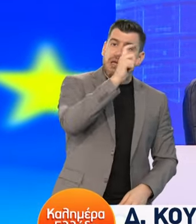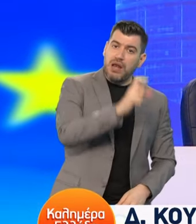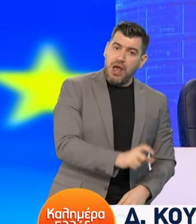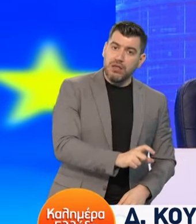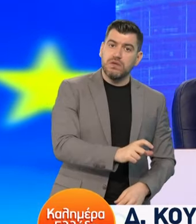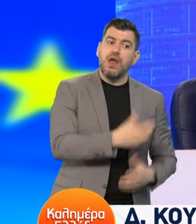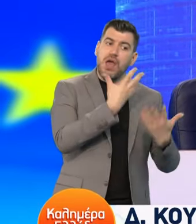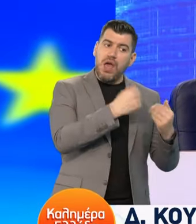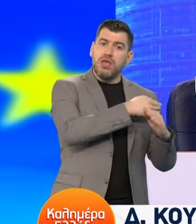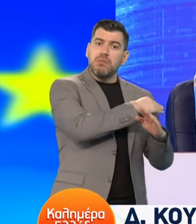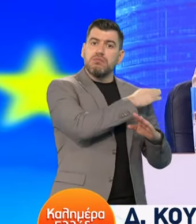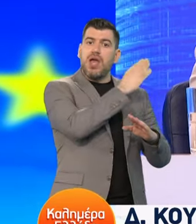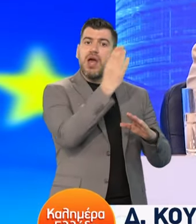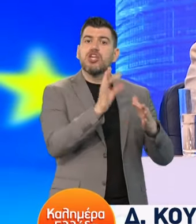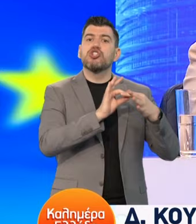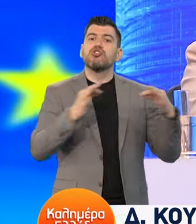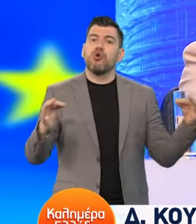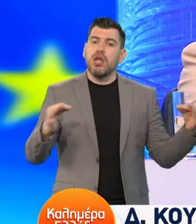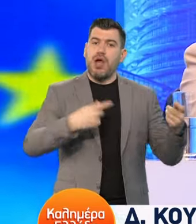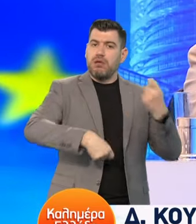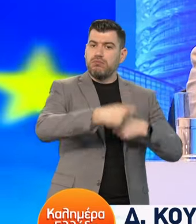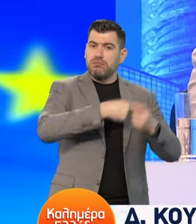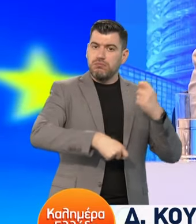αυτή την πορεία αυτούς τους συγκεκριμένους μήνες.